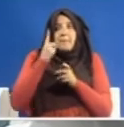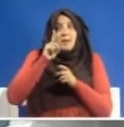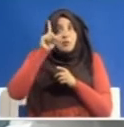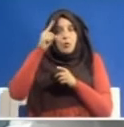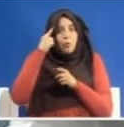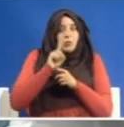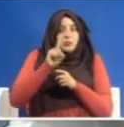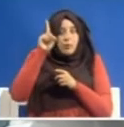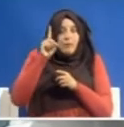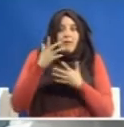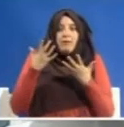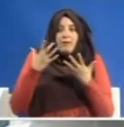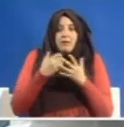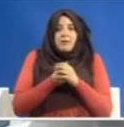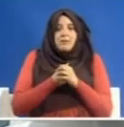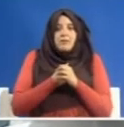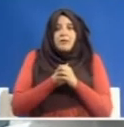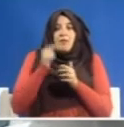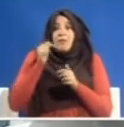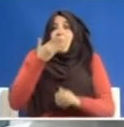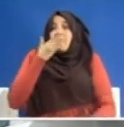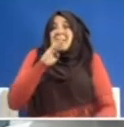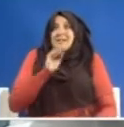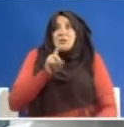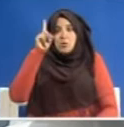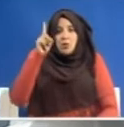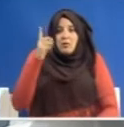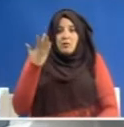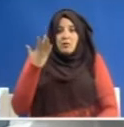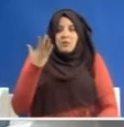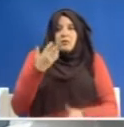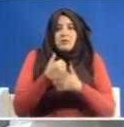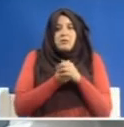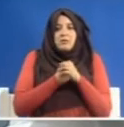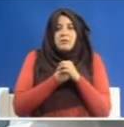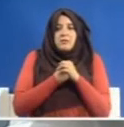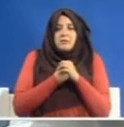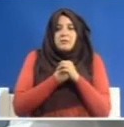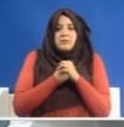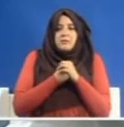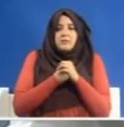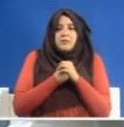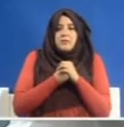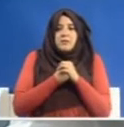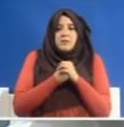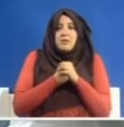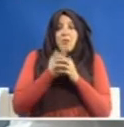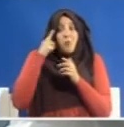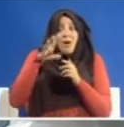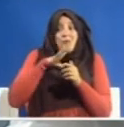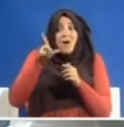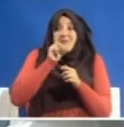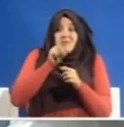ربي ما شاء الله. لقد يحمد ربه يشكر، أذي يحمد ربه يشكر يعني ساثم طوثم